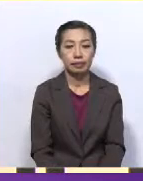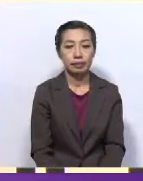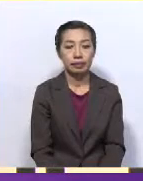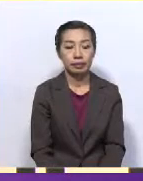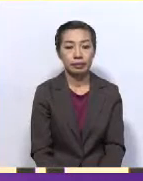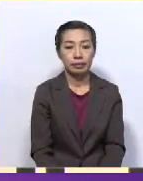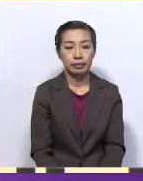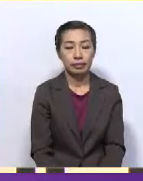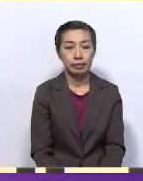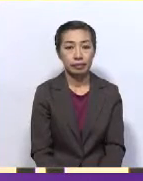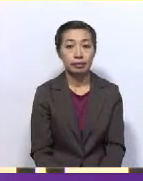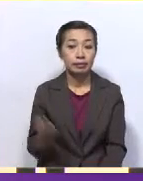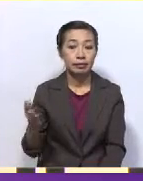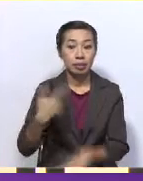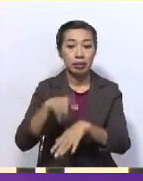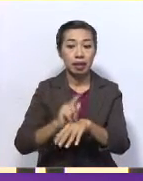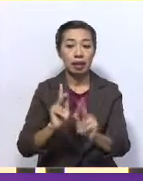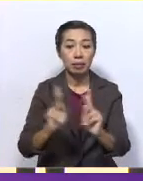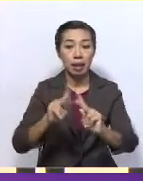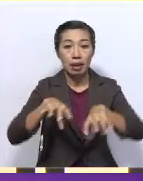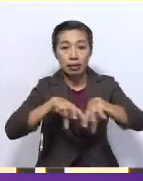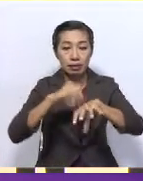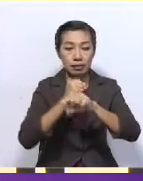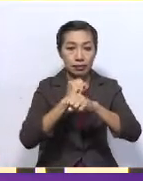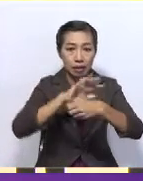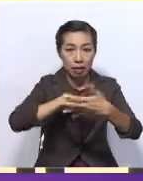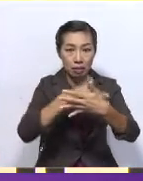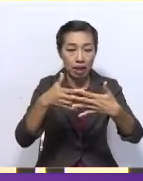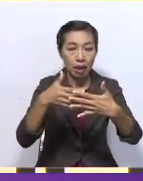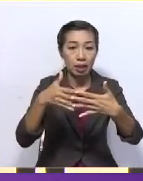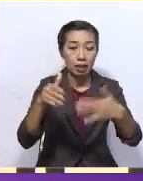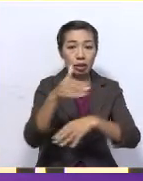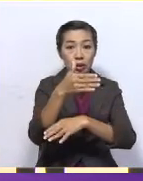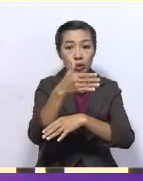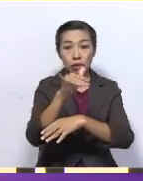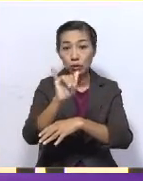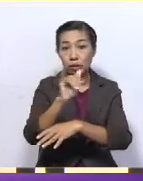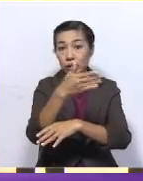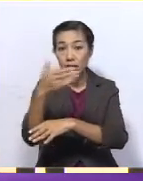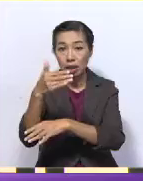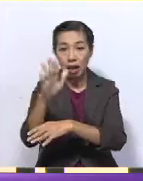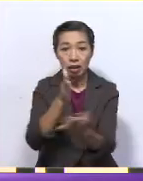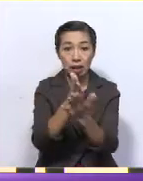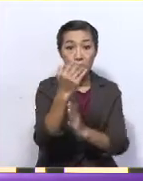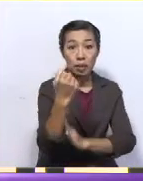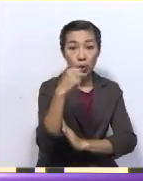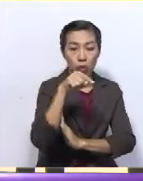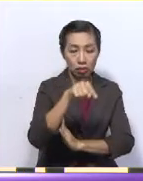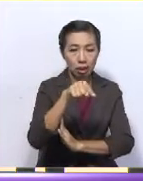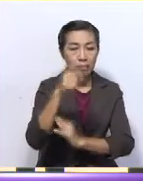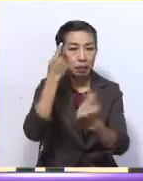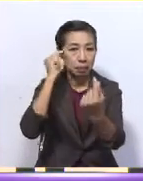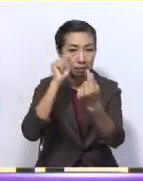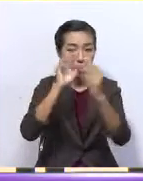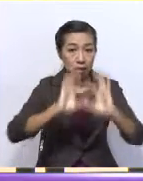พลเอกวรพงษ์สง่าเนตรประธานกรรมการจัดทำยุทธศาสตร์ชาติด้านความมั่นคงกล่าวว่ายุทธศาสตร์ชาติด้านความมั่นคงมีเป้าหมายสำคัญ